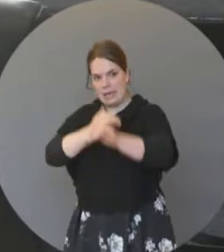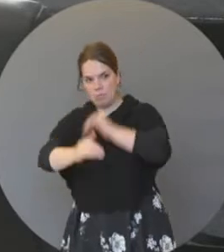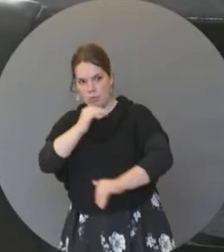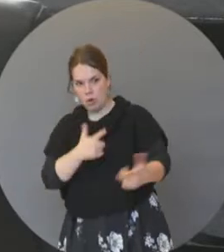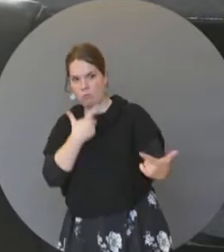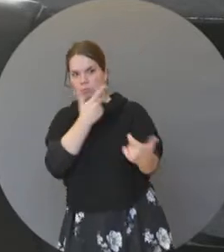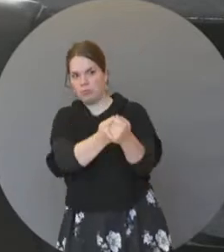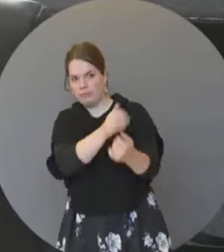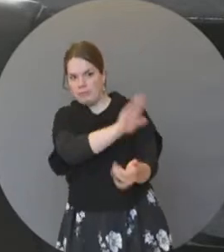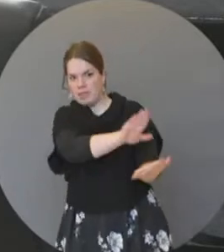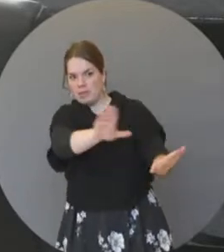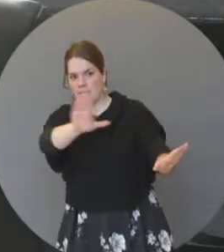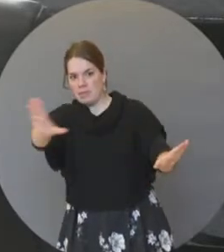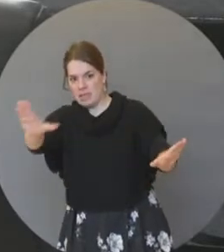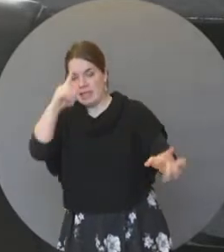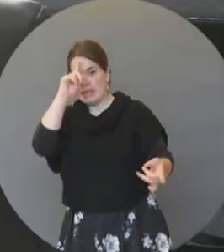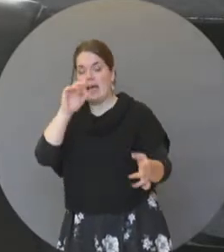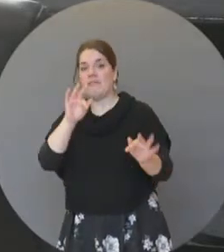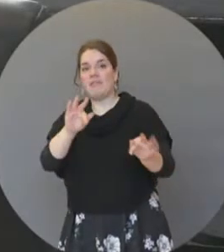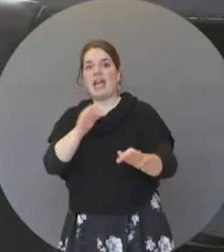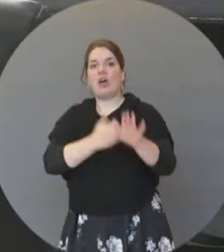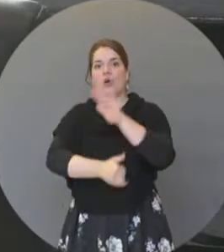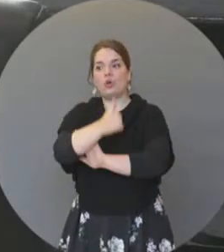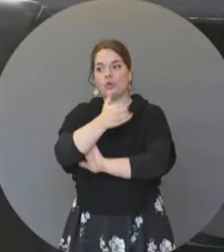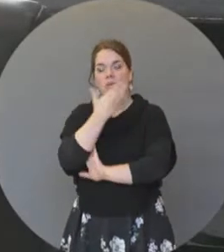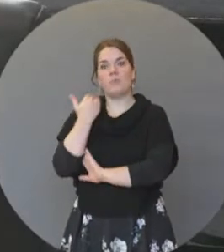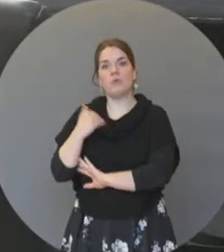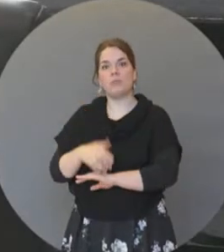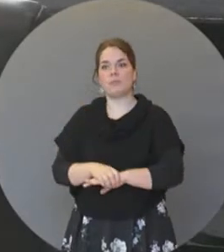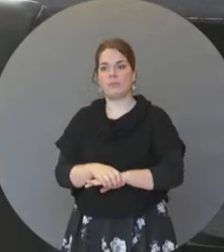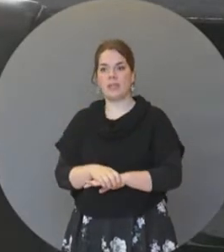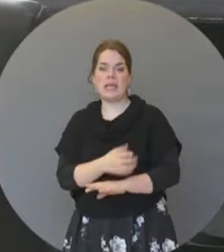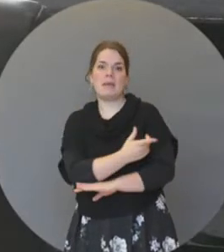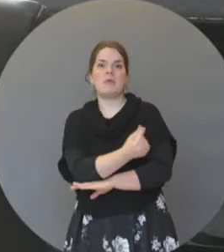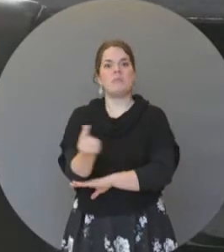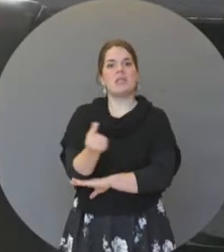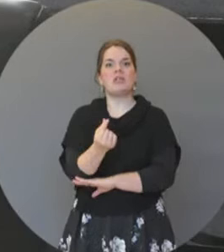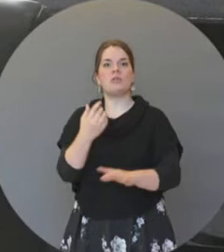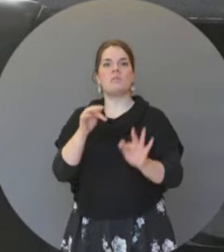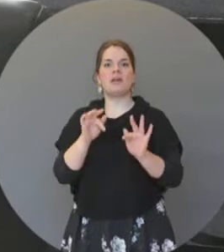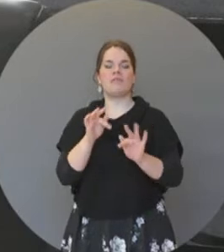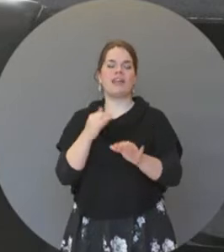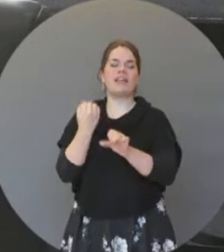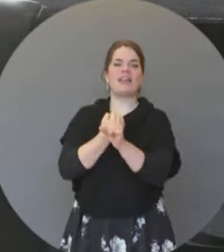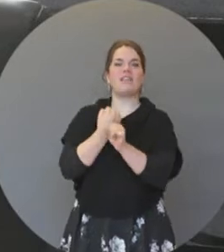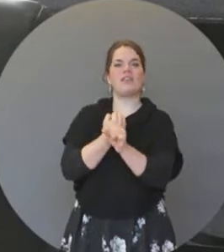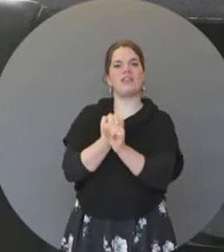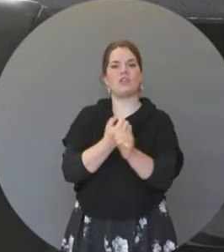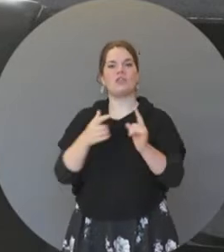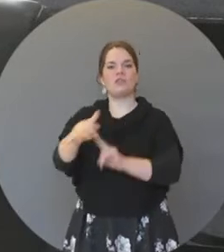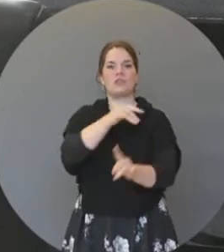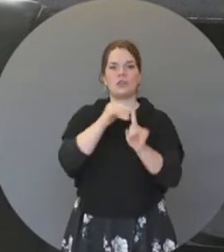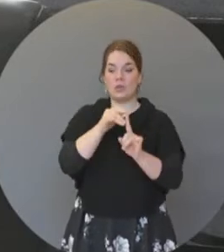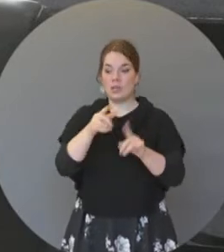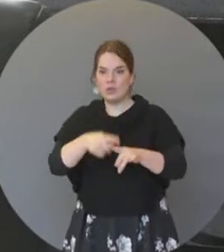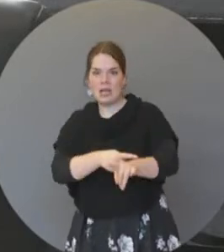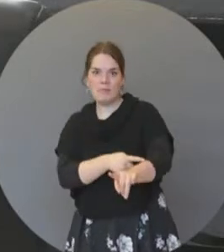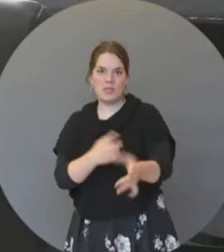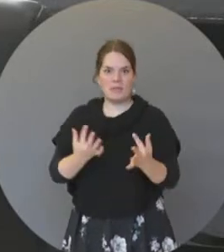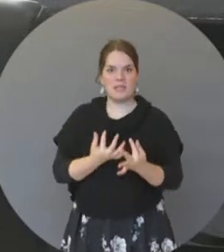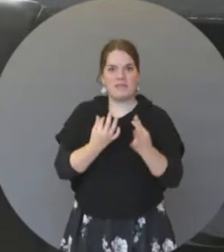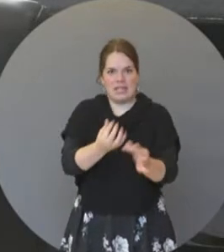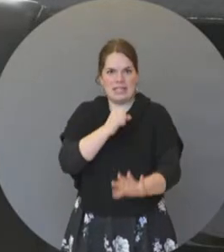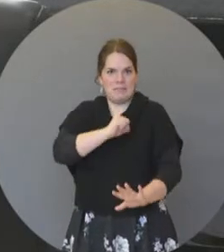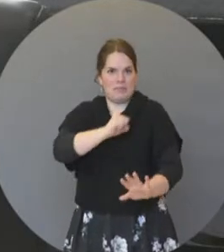d'aide à la prévention d'autonomie en binôme avec les travailleurs sociaux et nous permettant de gagner évidemment fluidité en